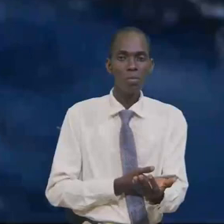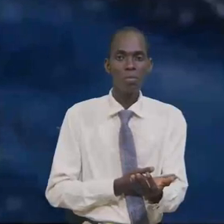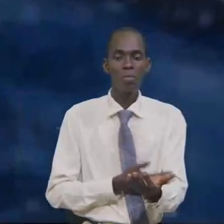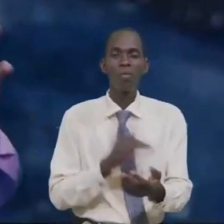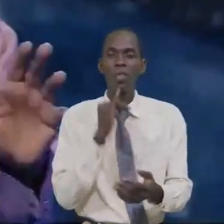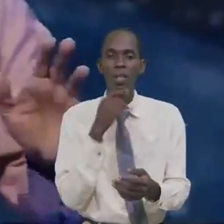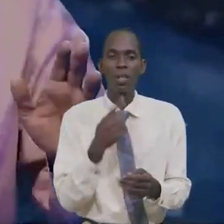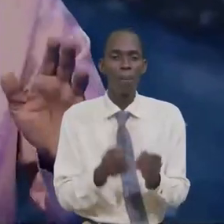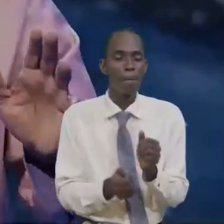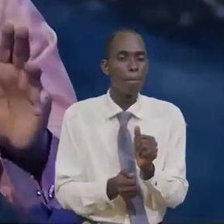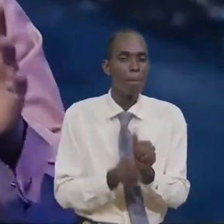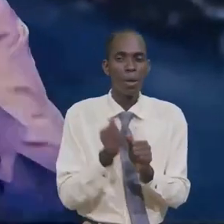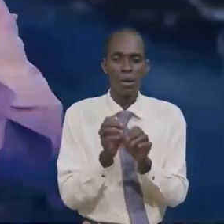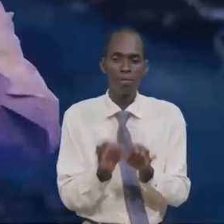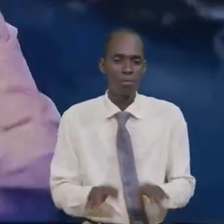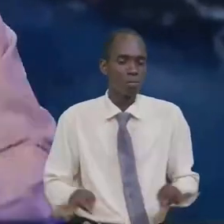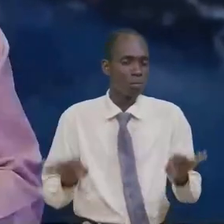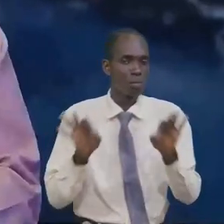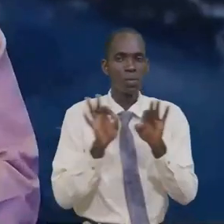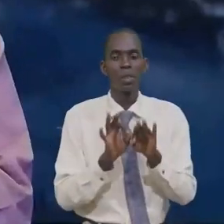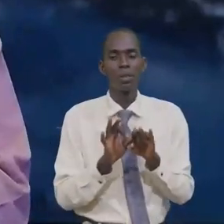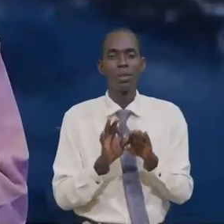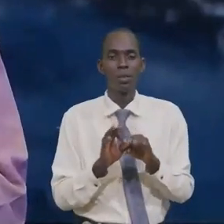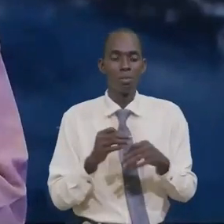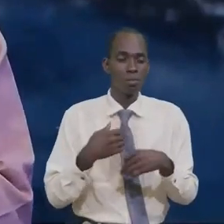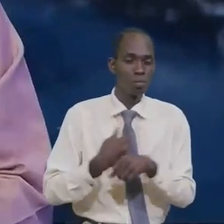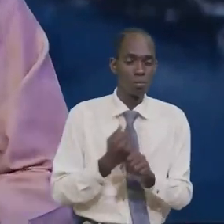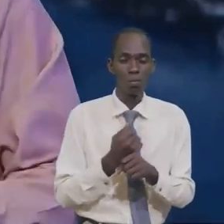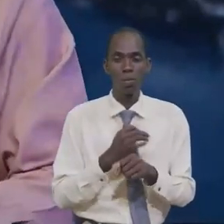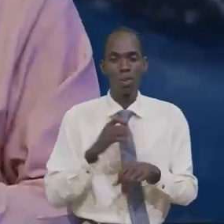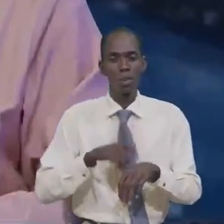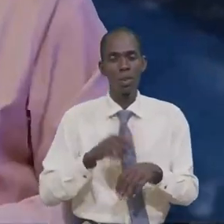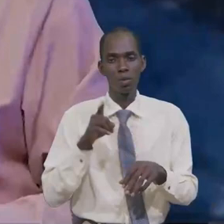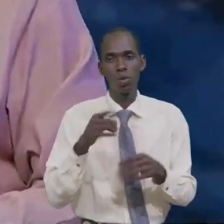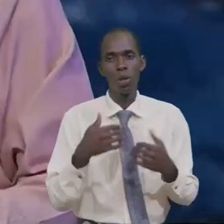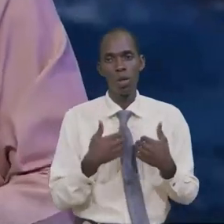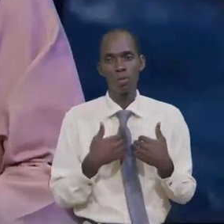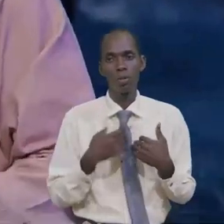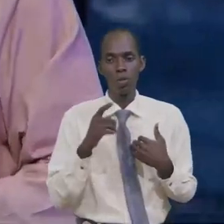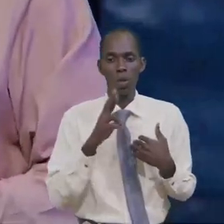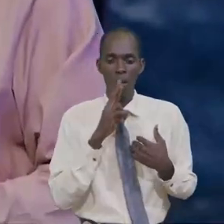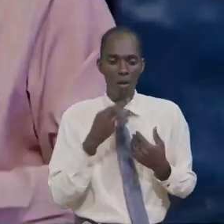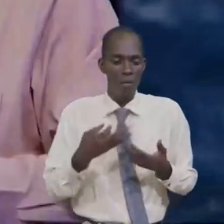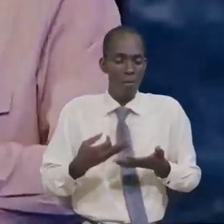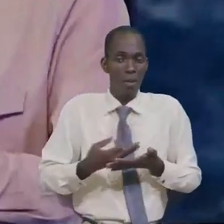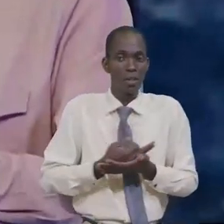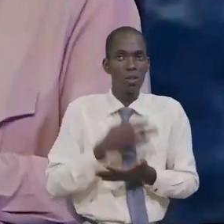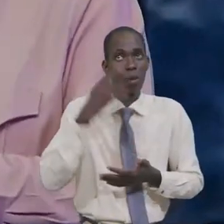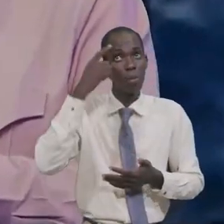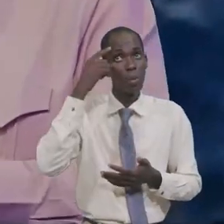le moment le plus important et plus productif que tu as tu es frais ton cerveau est frais